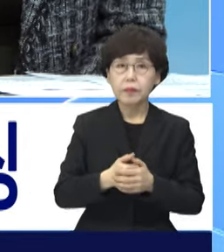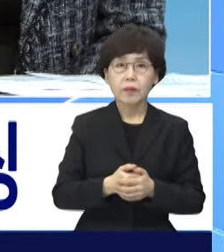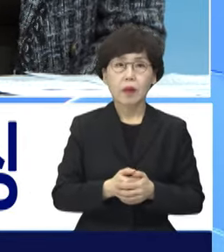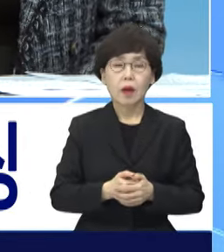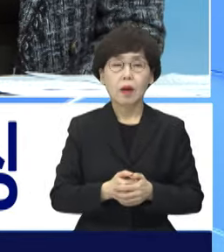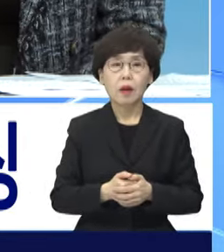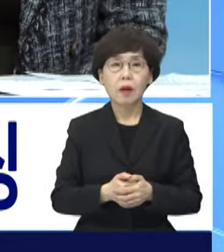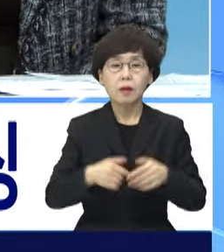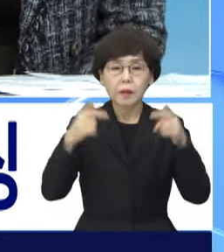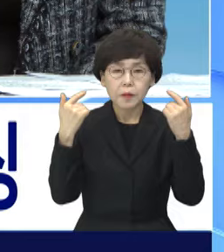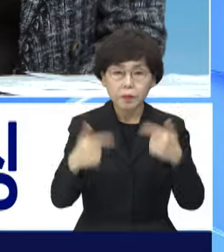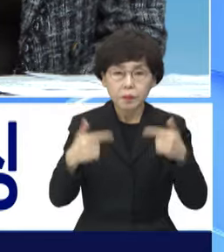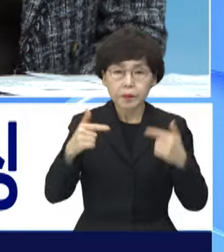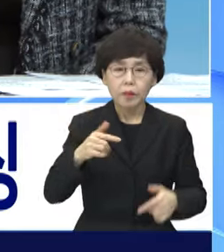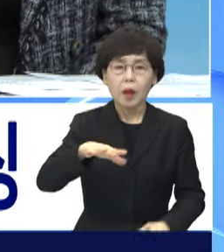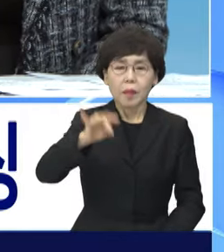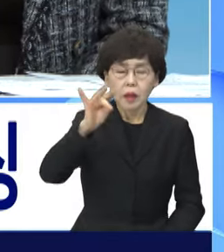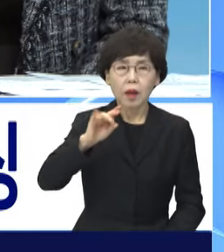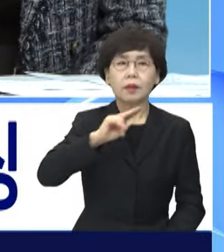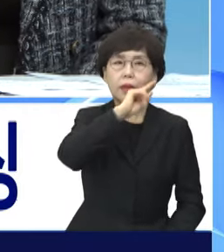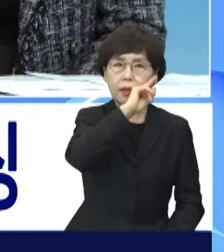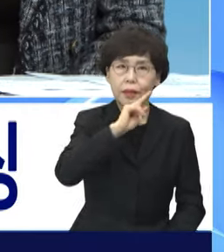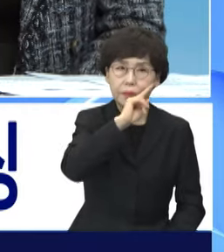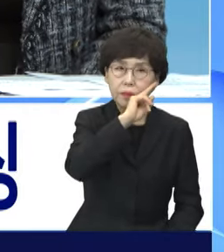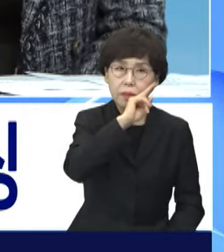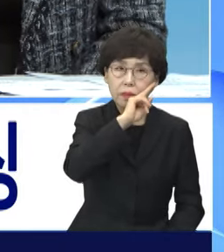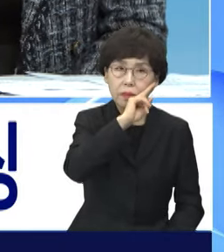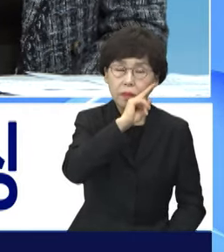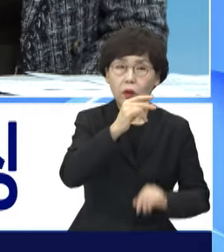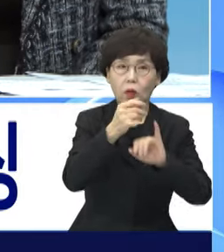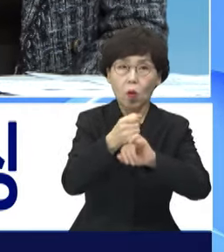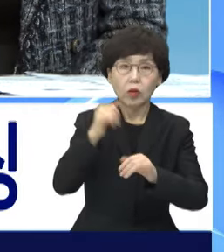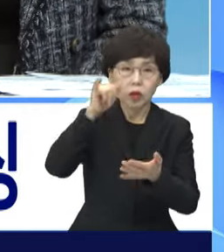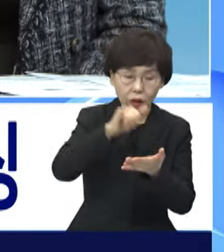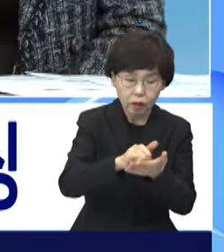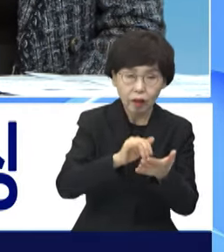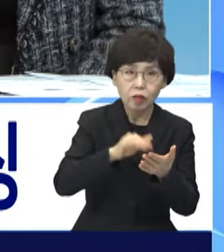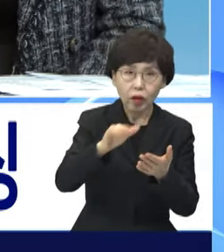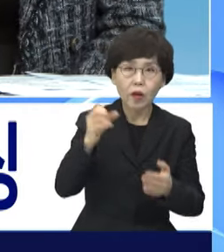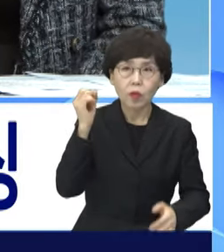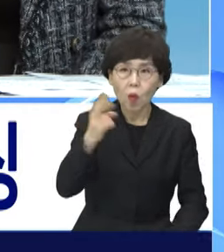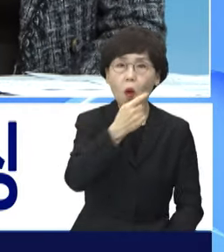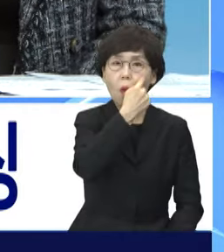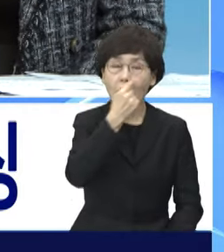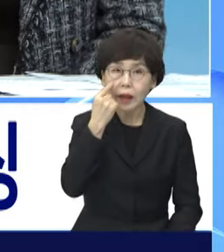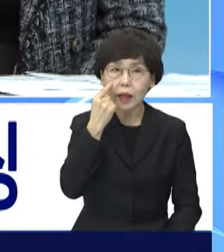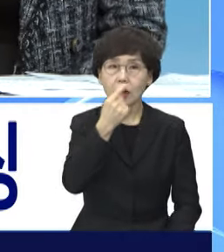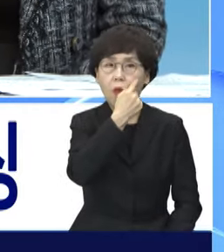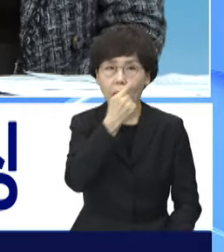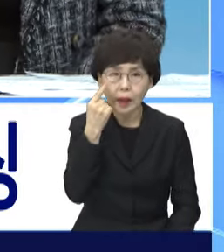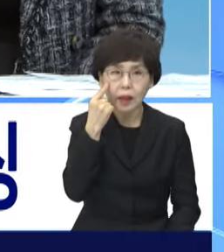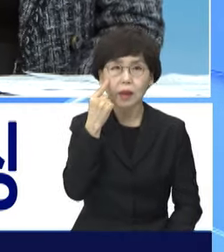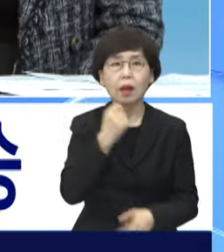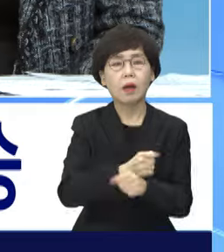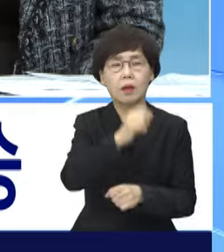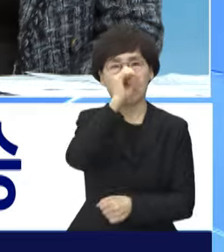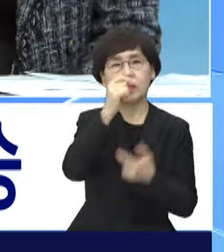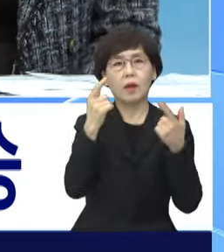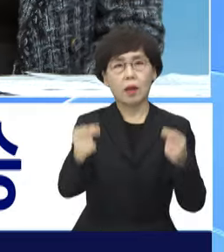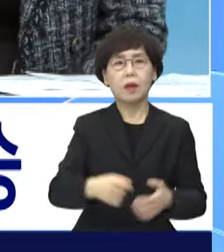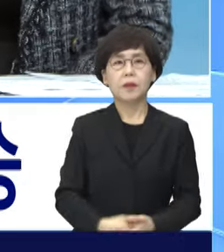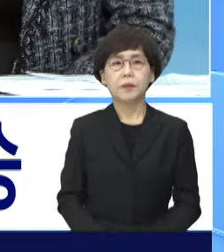있습니다 늘 의심을 하고 꼭 전화를 끊고 또 확인하고 해서 늘 꼭 도를 실천하시면 좋을 것